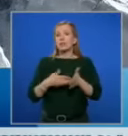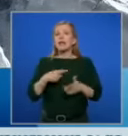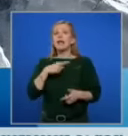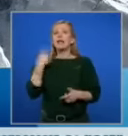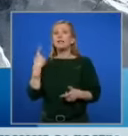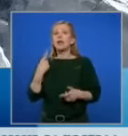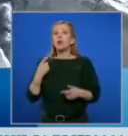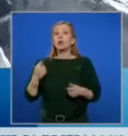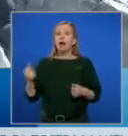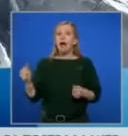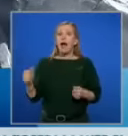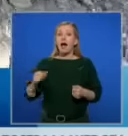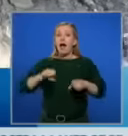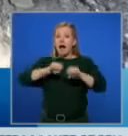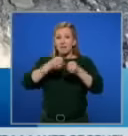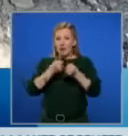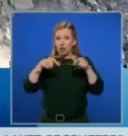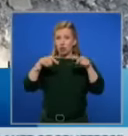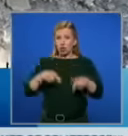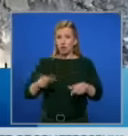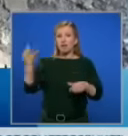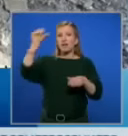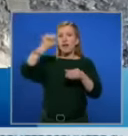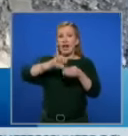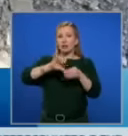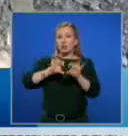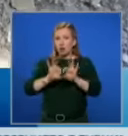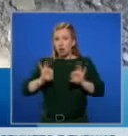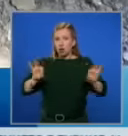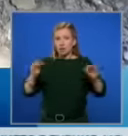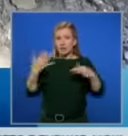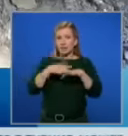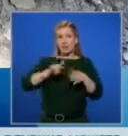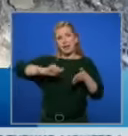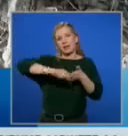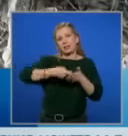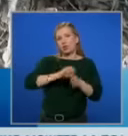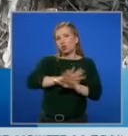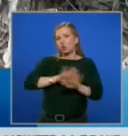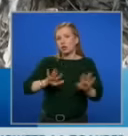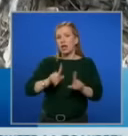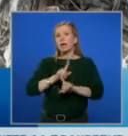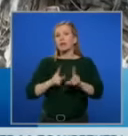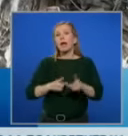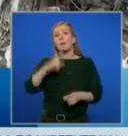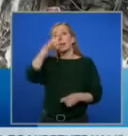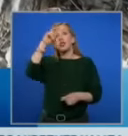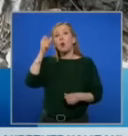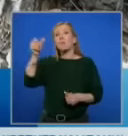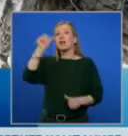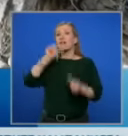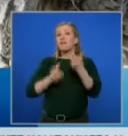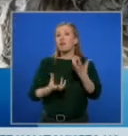от авария тук газопреносната система и газификацията са изключени и няма топла вода и няма